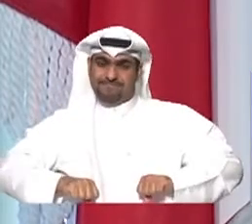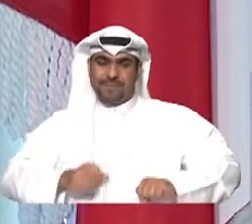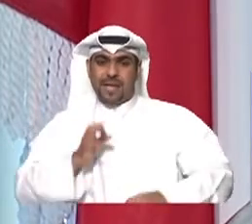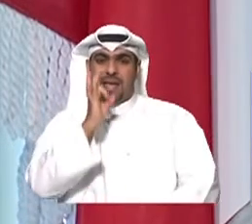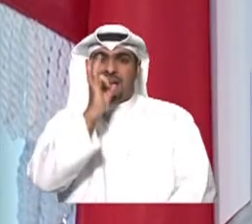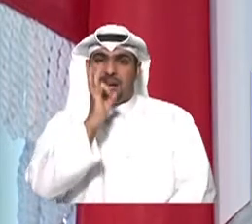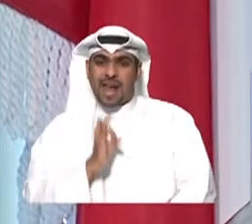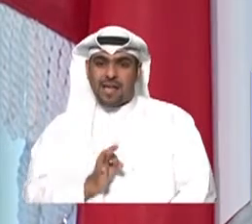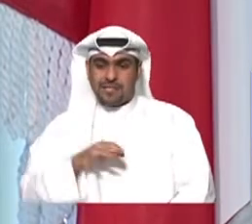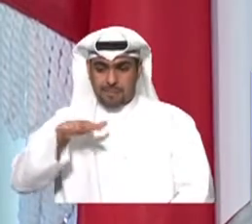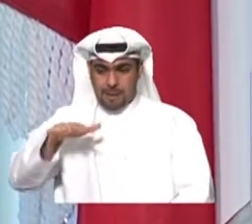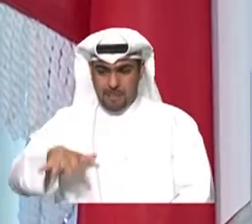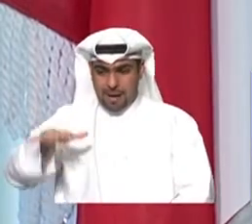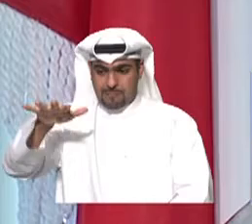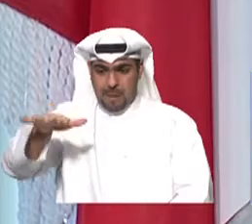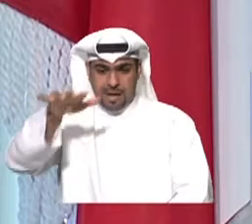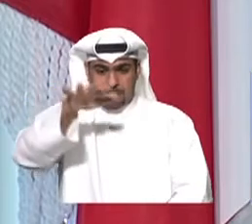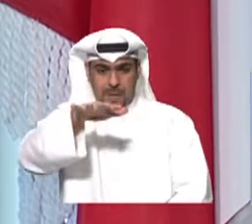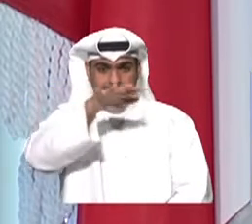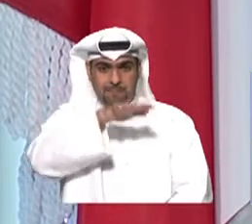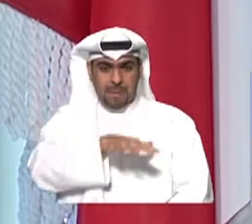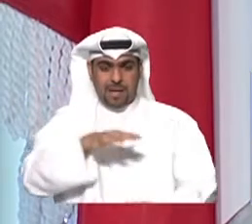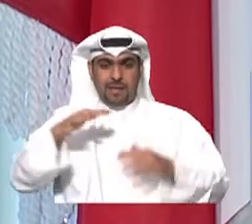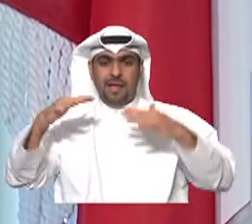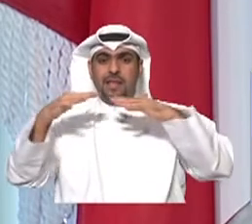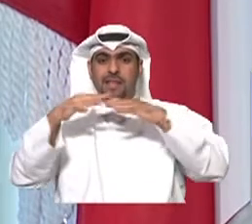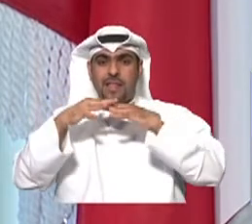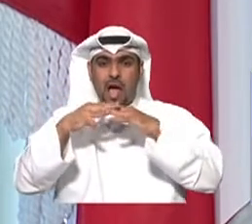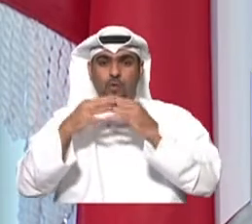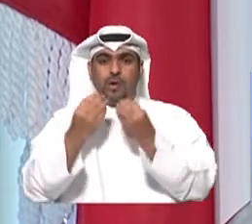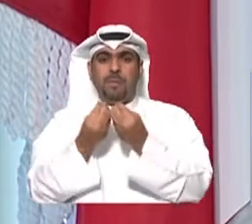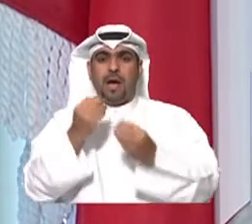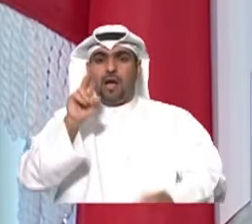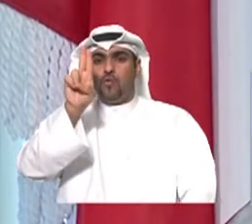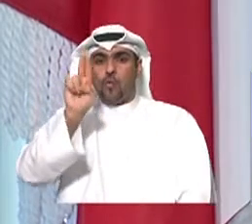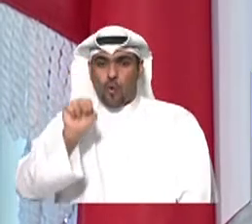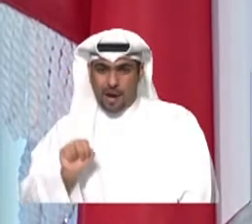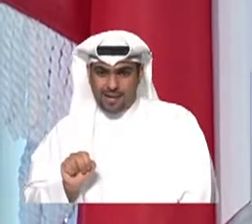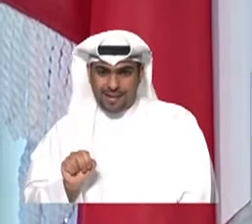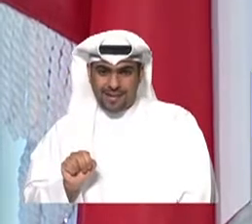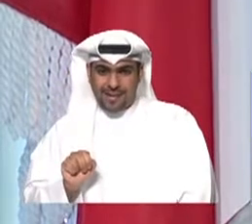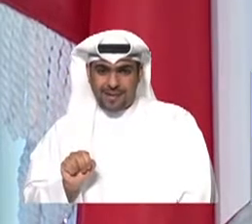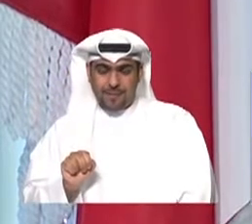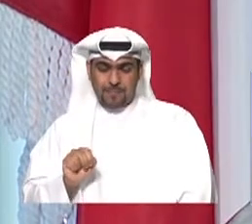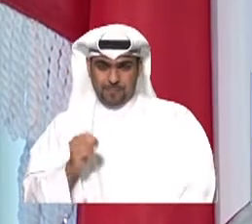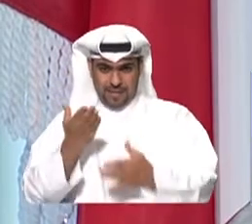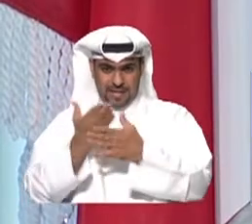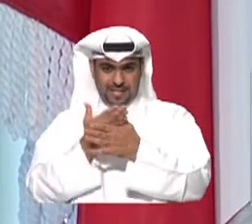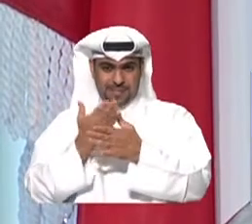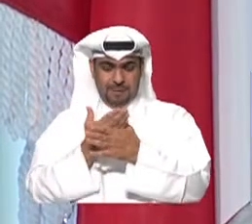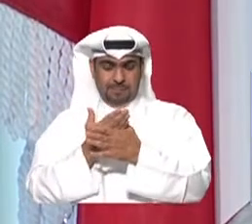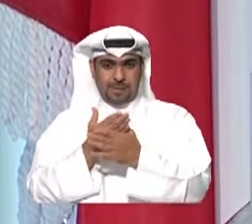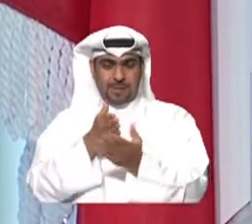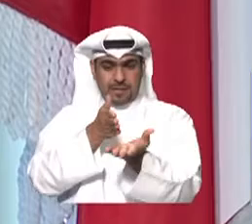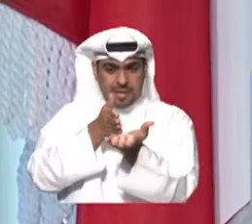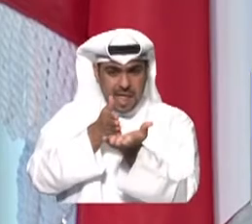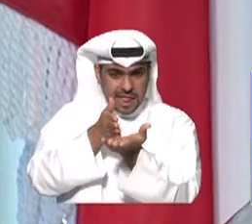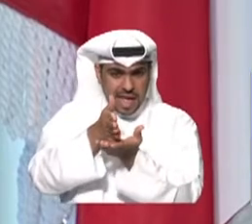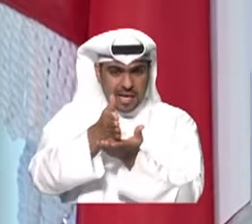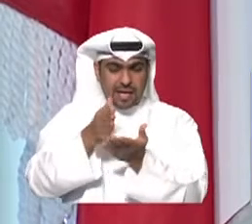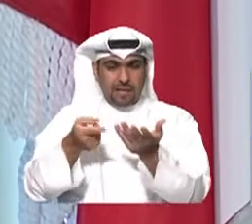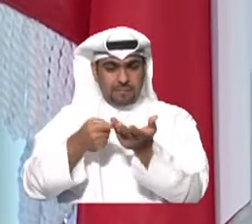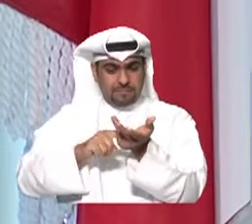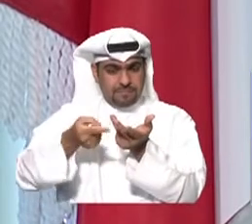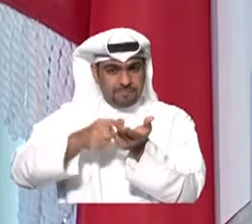المسؤولية المشتركة ومتباينة الأعباء بما يتوافق مع الأولويات والقدرات الوطنية.